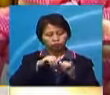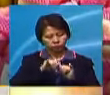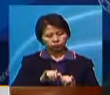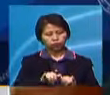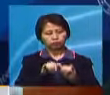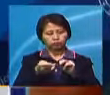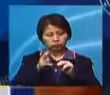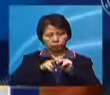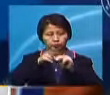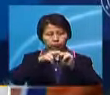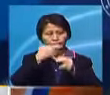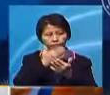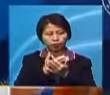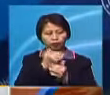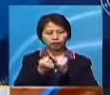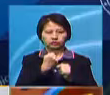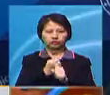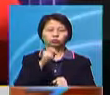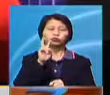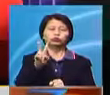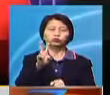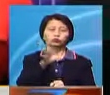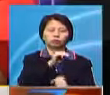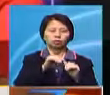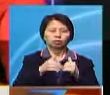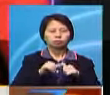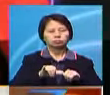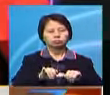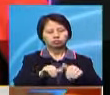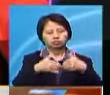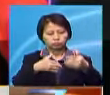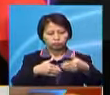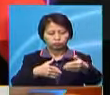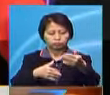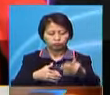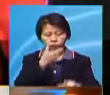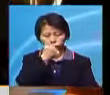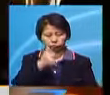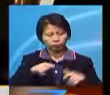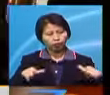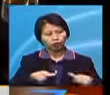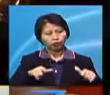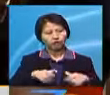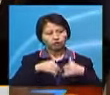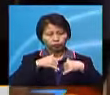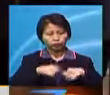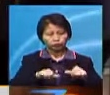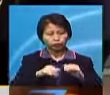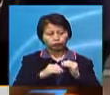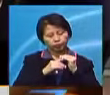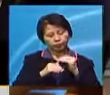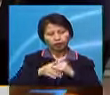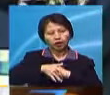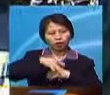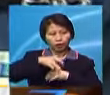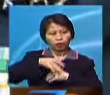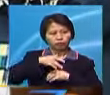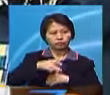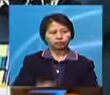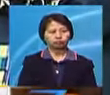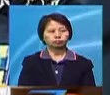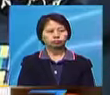meneruskan penambahbaikan bagi tahun kedua dan seterusnya memandangkan pelaksanaannya masih lagi di peringkat awal.